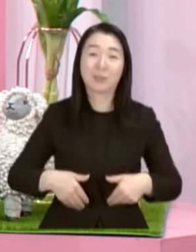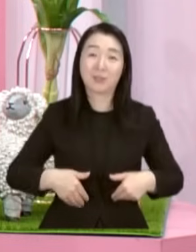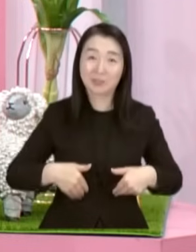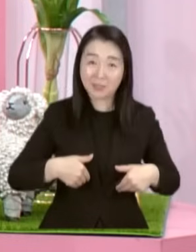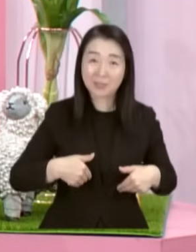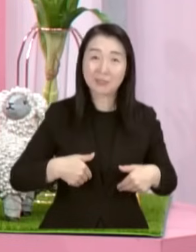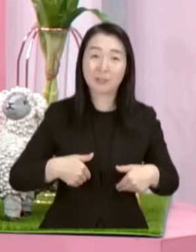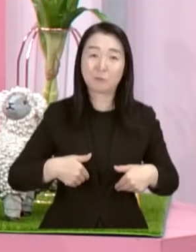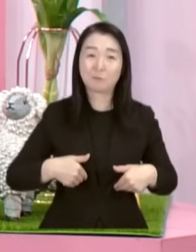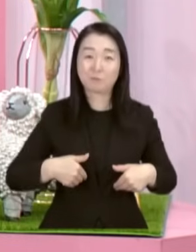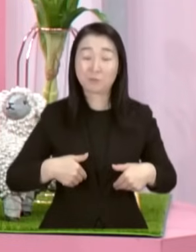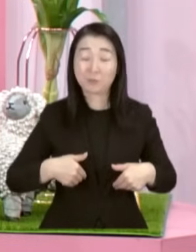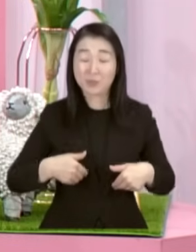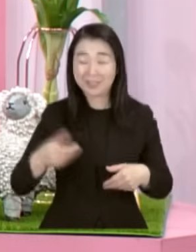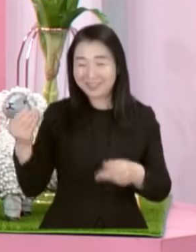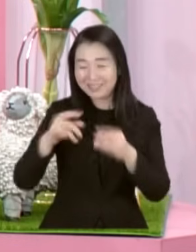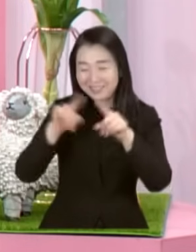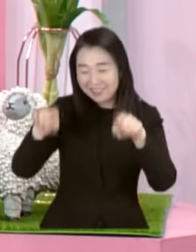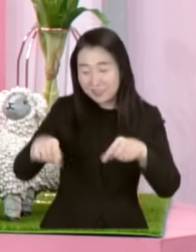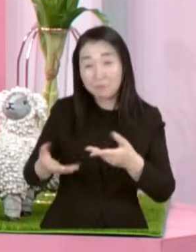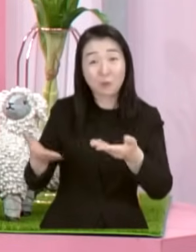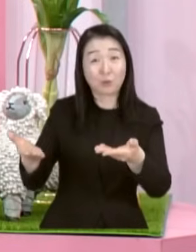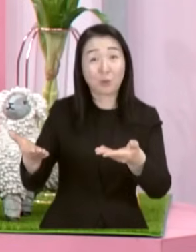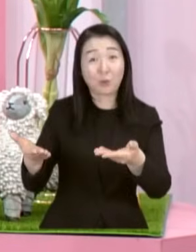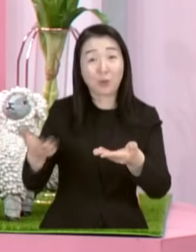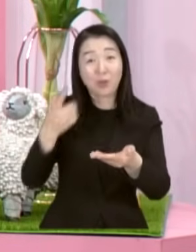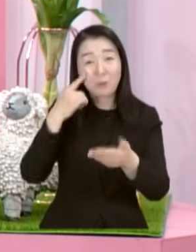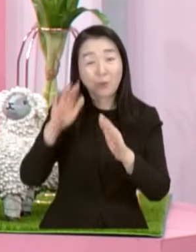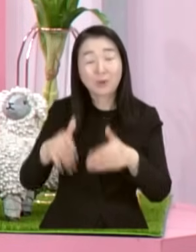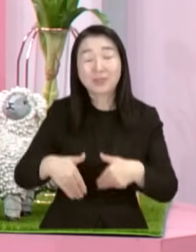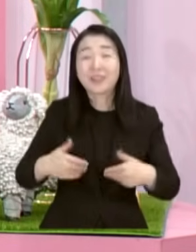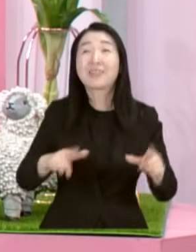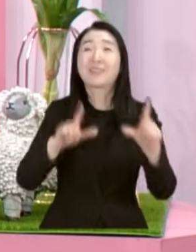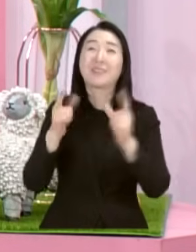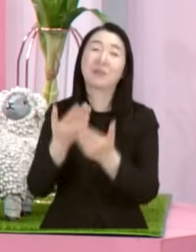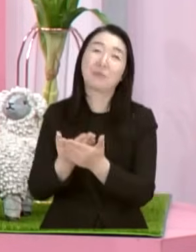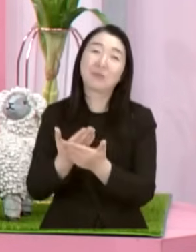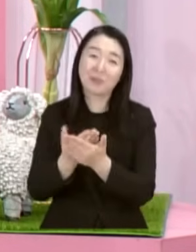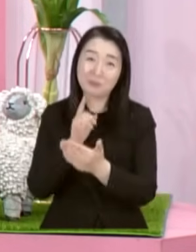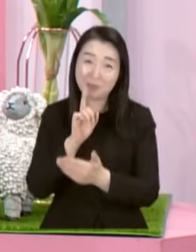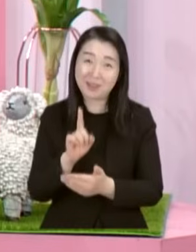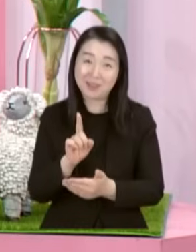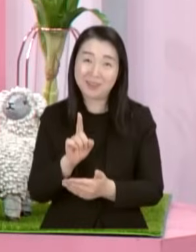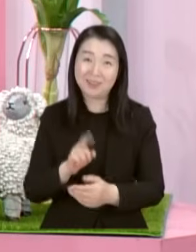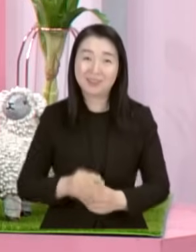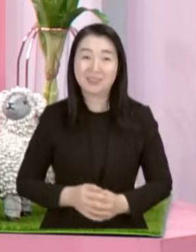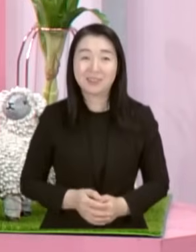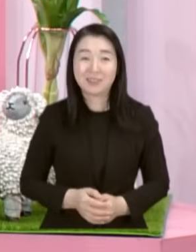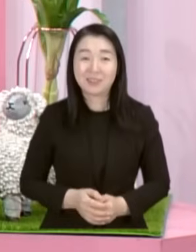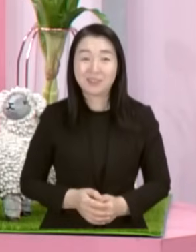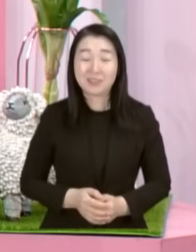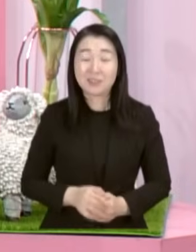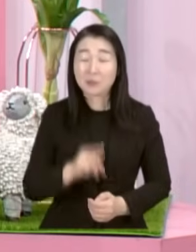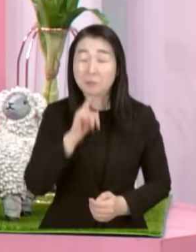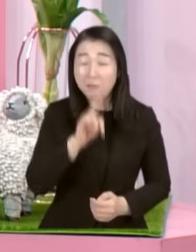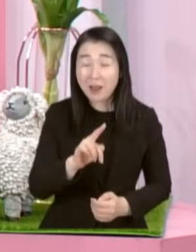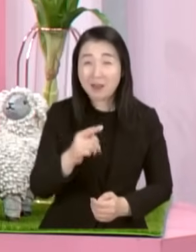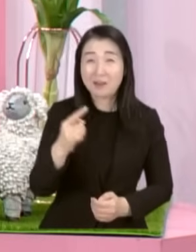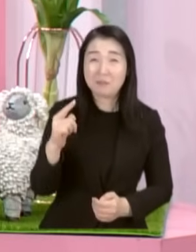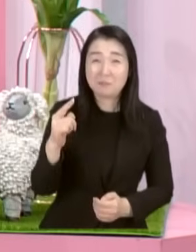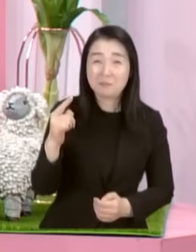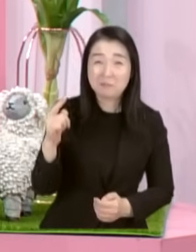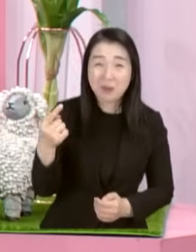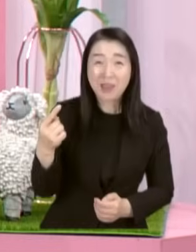따뜻한 핫팩 같은 거 준비해가지고 오늘 좀 따뜻하게 보내세요. 그게 100마디 1000마디 입으로